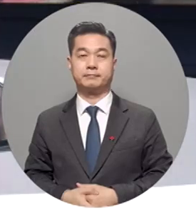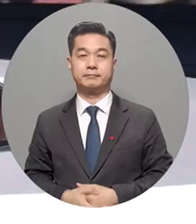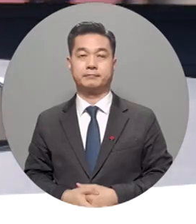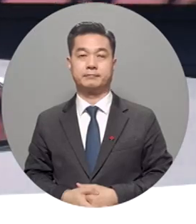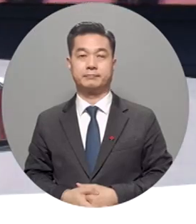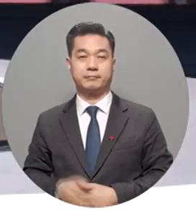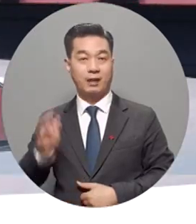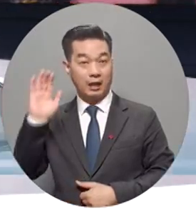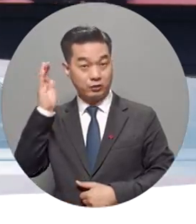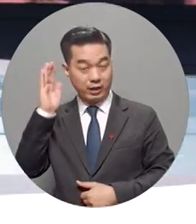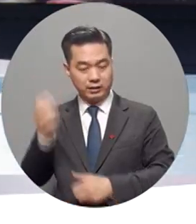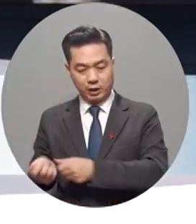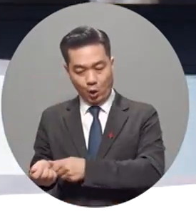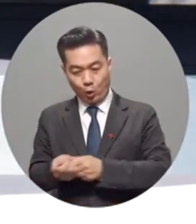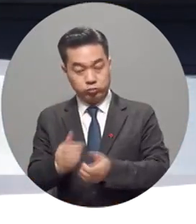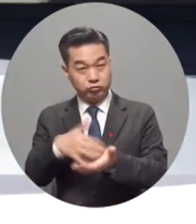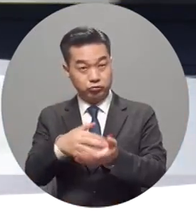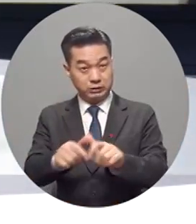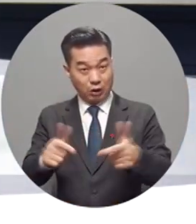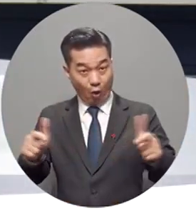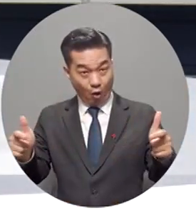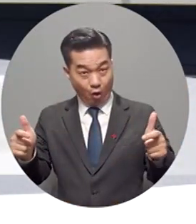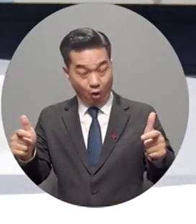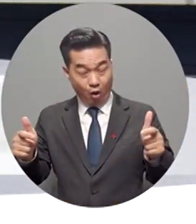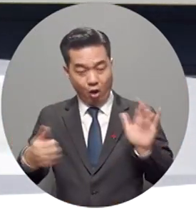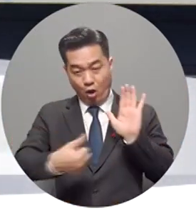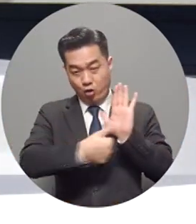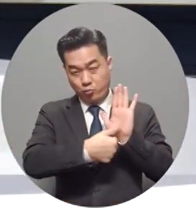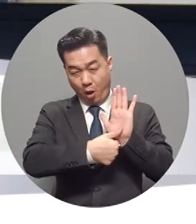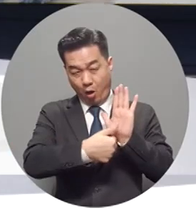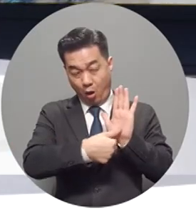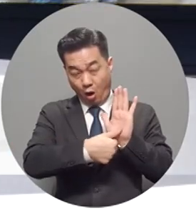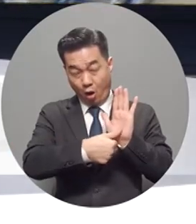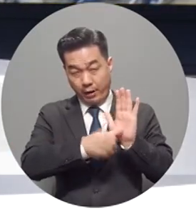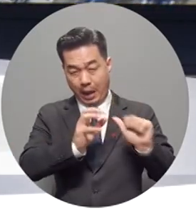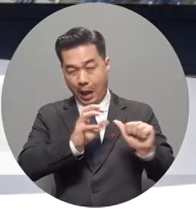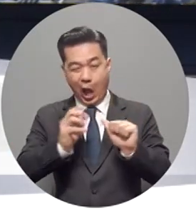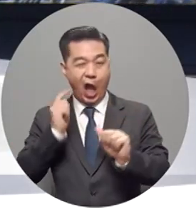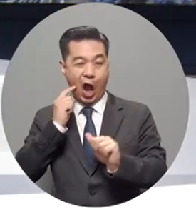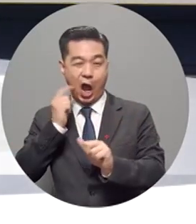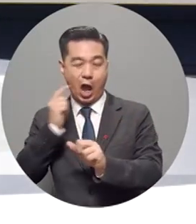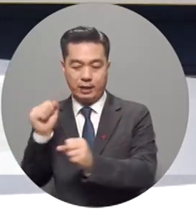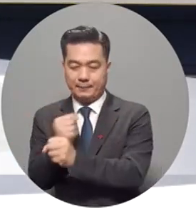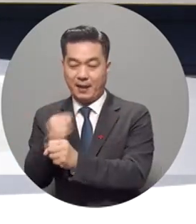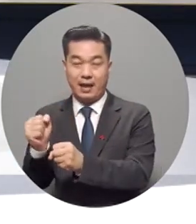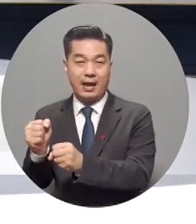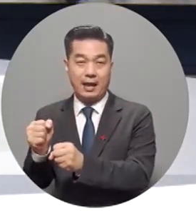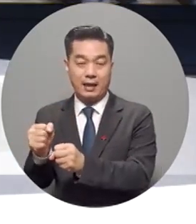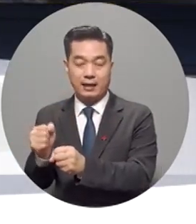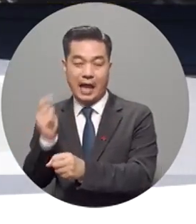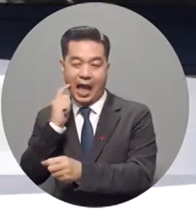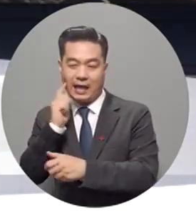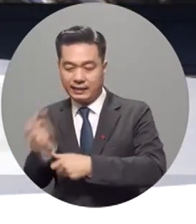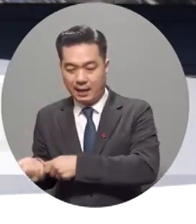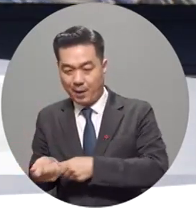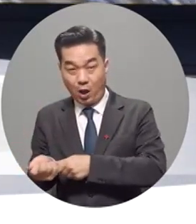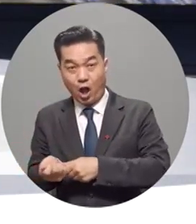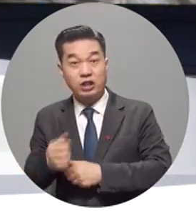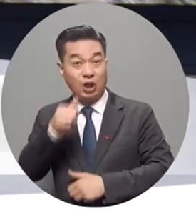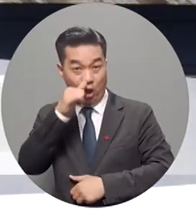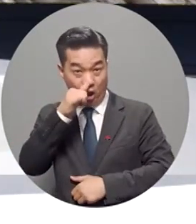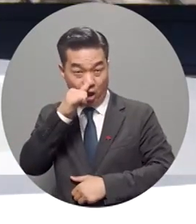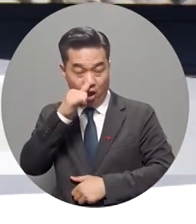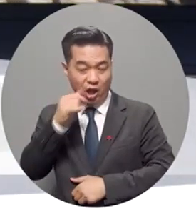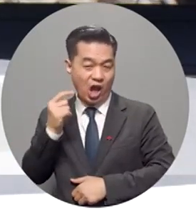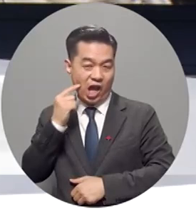최근 골프 인구가 늘면서 유명 브랜드를 위조한 이른바 짝퉁 골프채도 기승을 부리고 있습니다 위조된